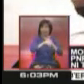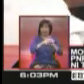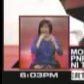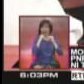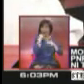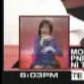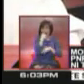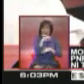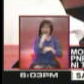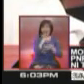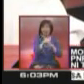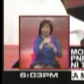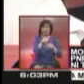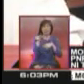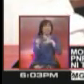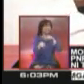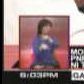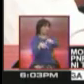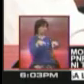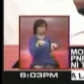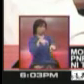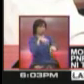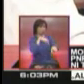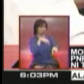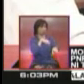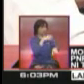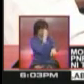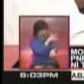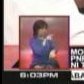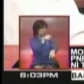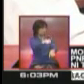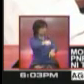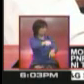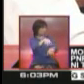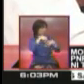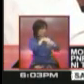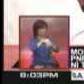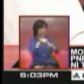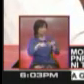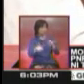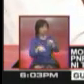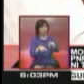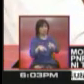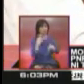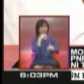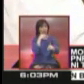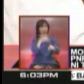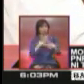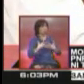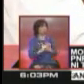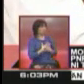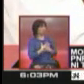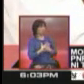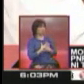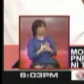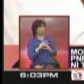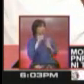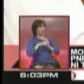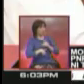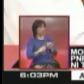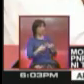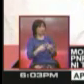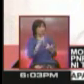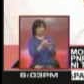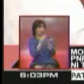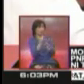ko binenta. Oo, diyan ko binenta. Tapos, eh, yung Muslim, huli po, yung Muslim. Hindi po, matatakot po yung Muslim. Okay. Pakabutan na lang po sila. Pakabutan ng